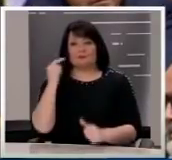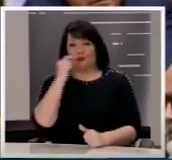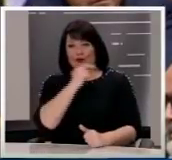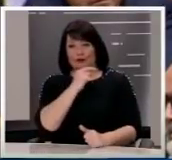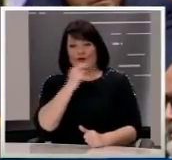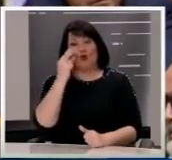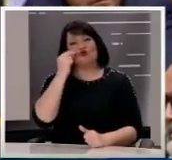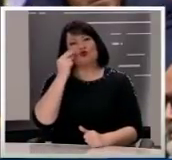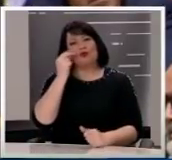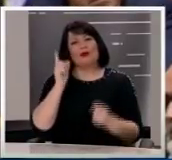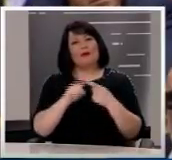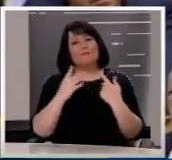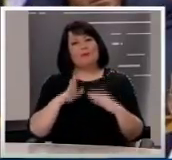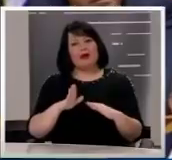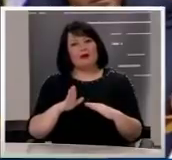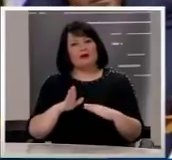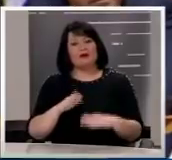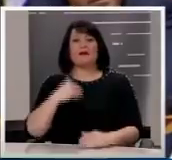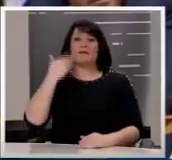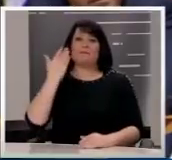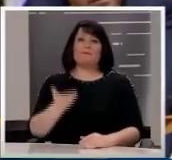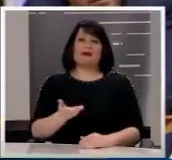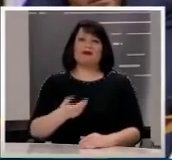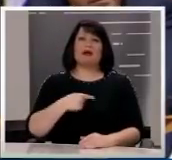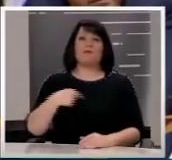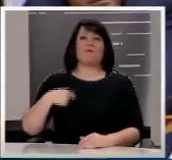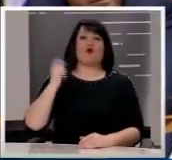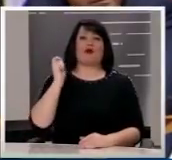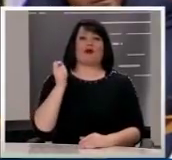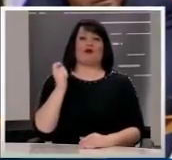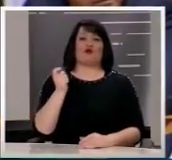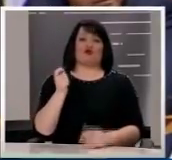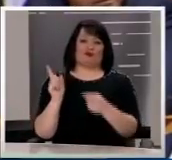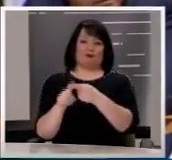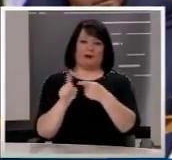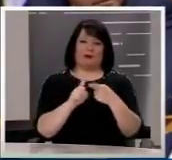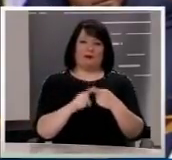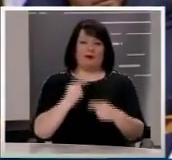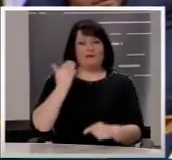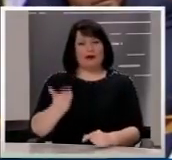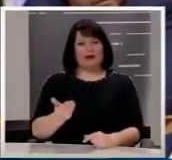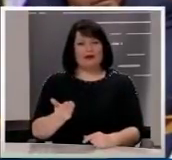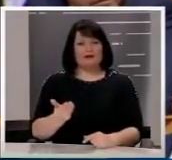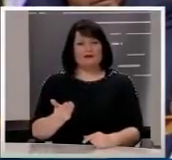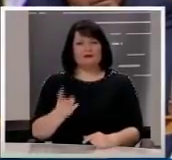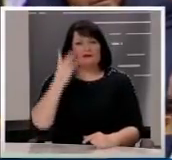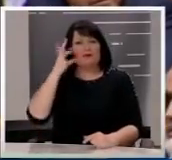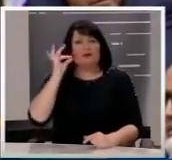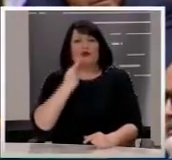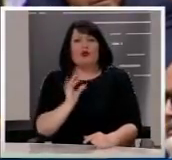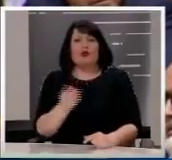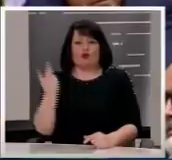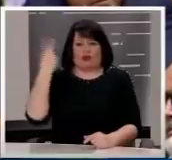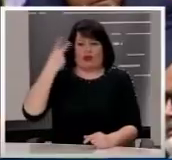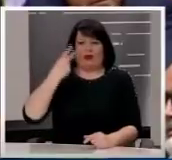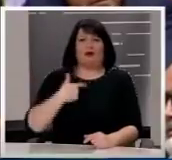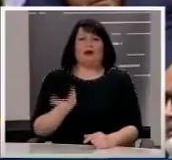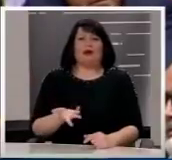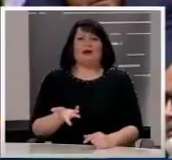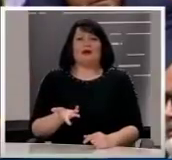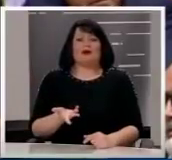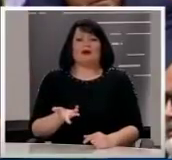Πρωθυπουργό των Σκοπίων και μετά συνάντησα τους πολιτικούς αρχηγούς. Δεν καταλαβαίνω γιατί με κατηγορείτε γι' αυτό.